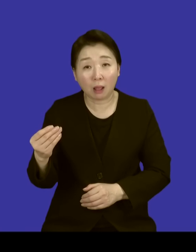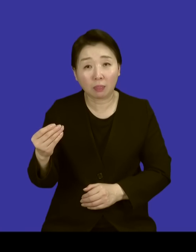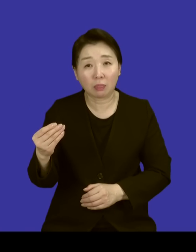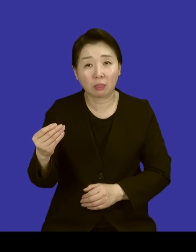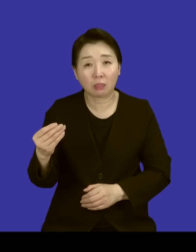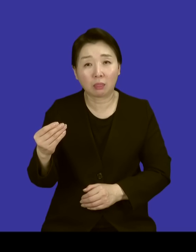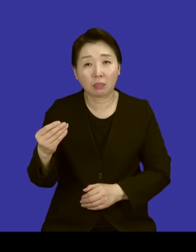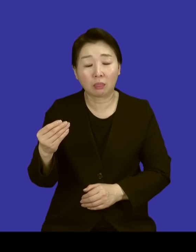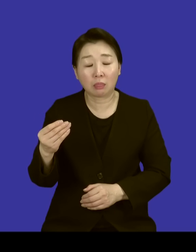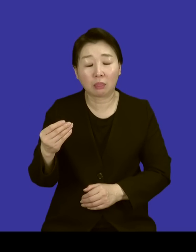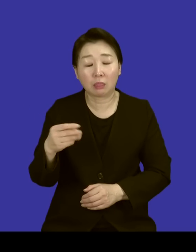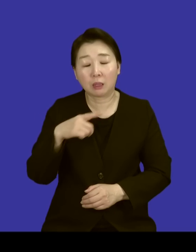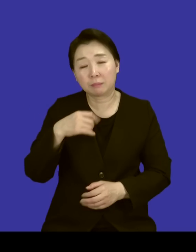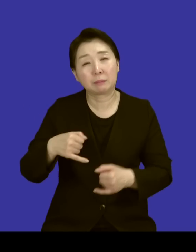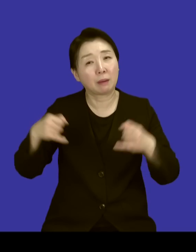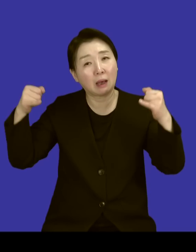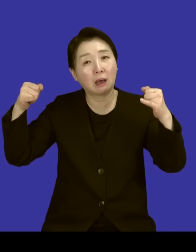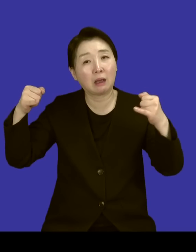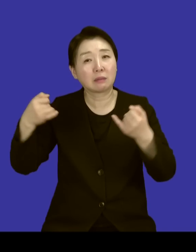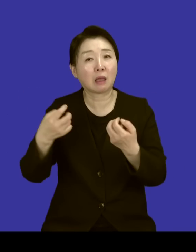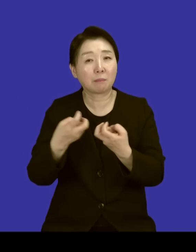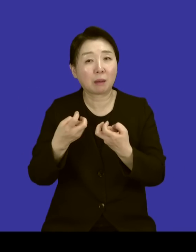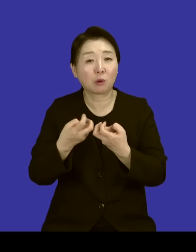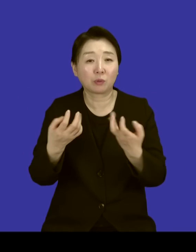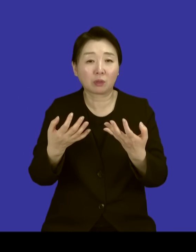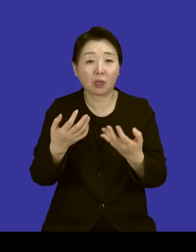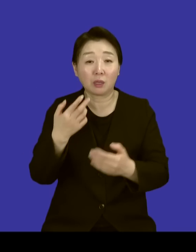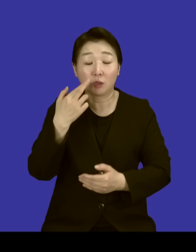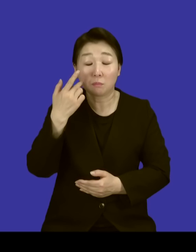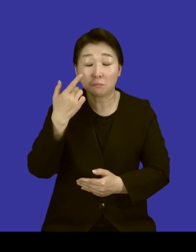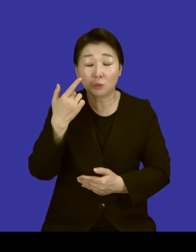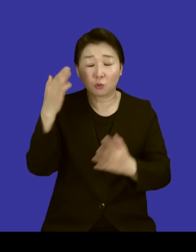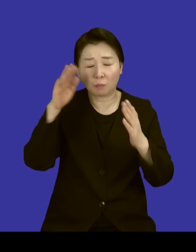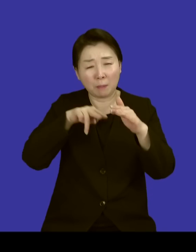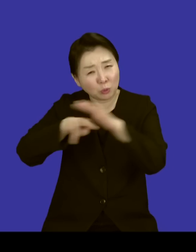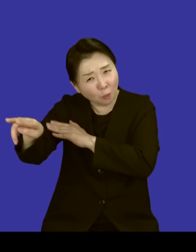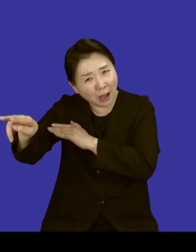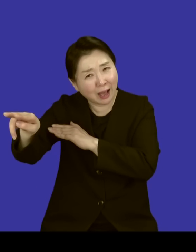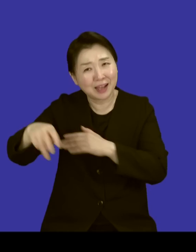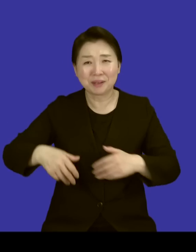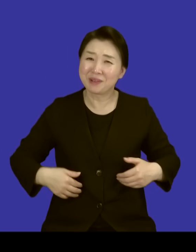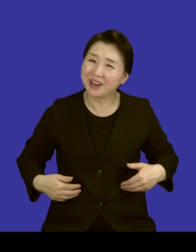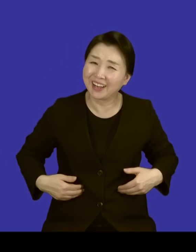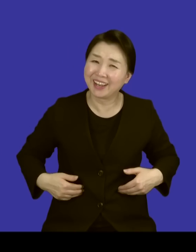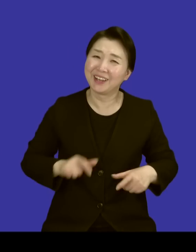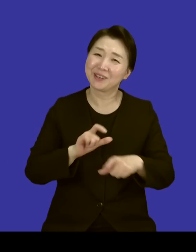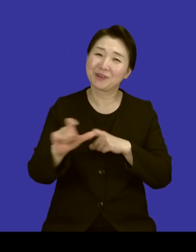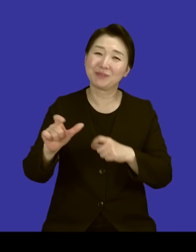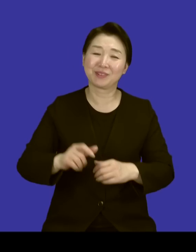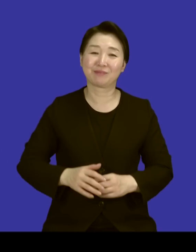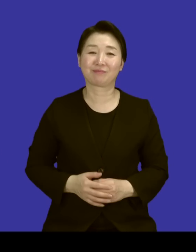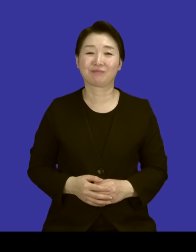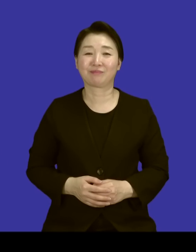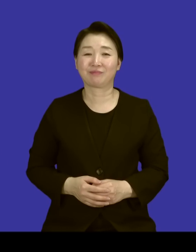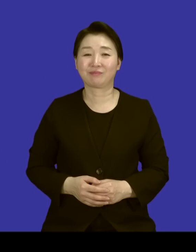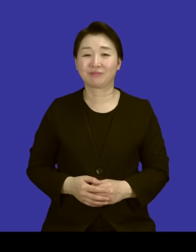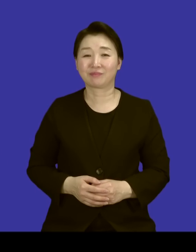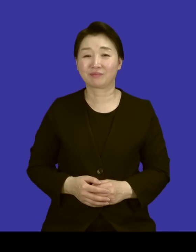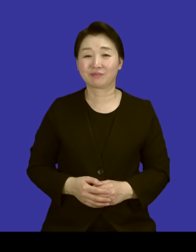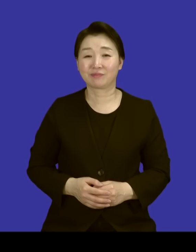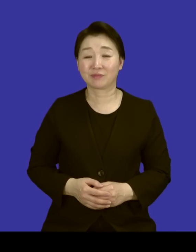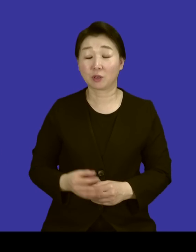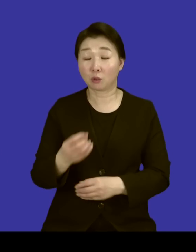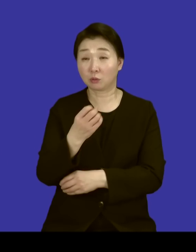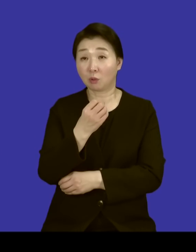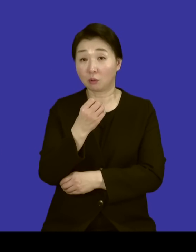까지 되는데 제가 어떻게 방법이 없잖아요. 예. 그래서 이거 미국으로 야반 도주해야 되나? 궁리하고 있는데 어떤